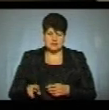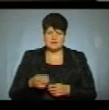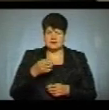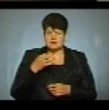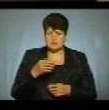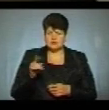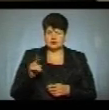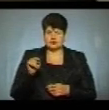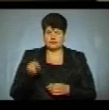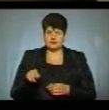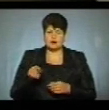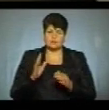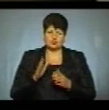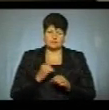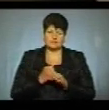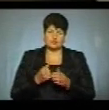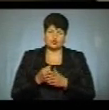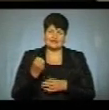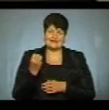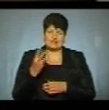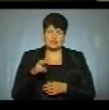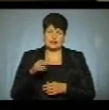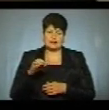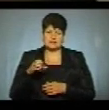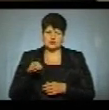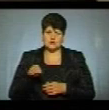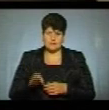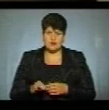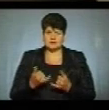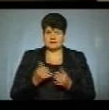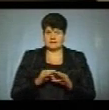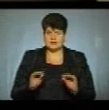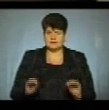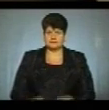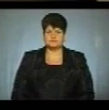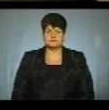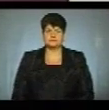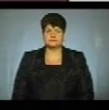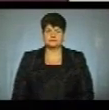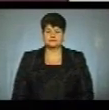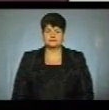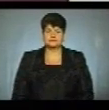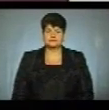що вона діятиме до 13 листопада. Наразі в мене все.